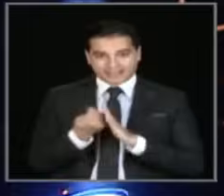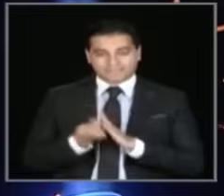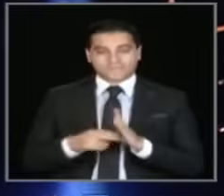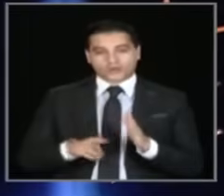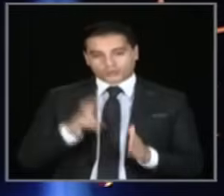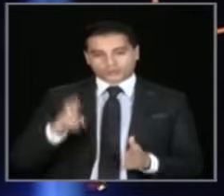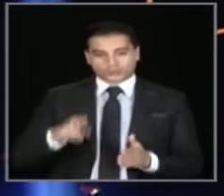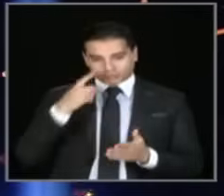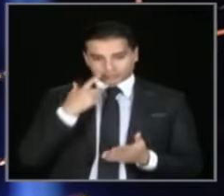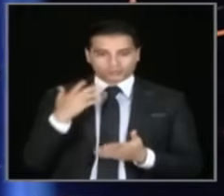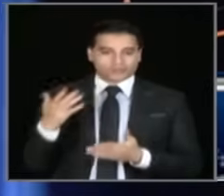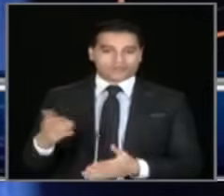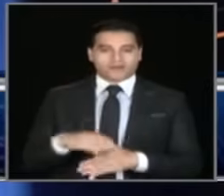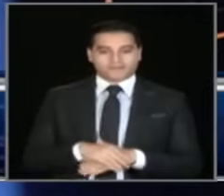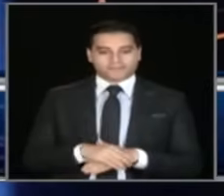والسؤال.